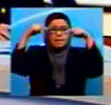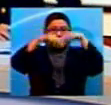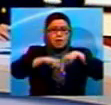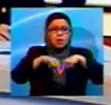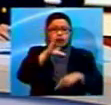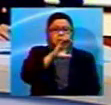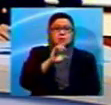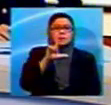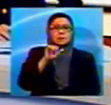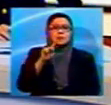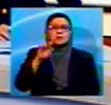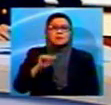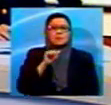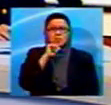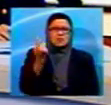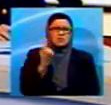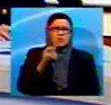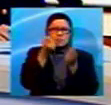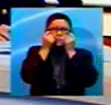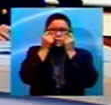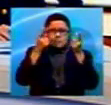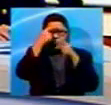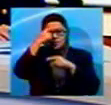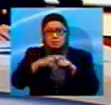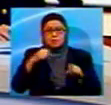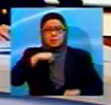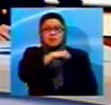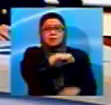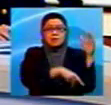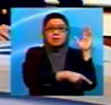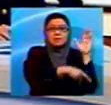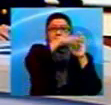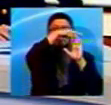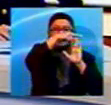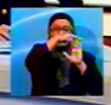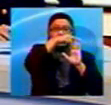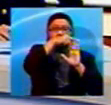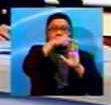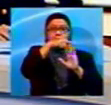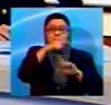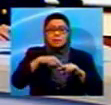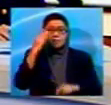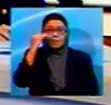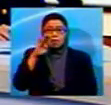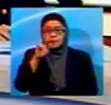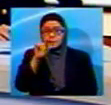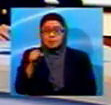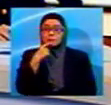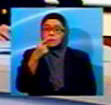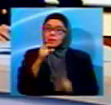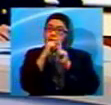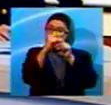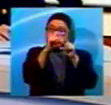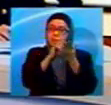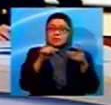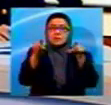bukanlah sesuatu yang memeranjatkan bagi ahli parlimen kepala batas Datuk Seri Rizal marikan Naina marikan kenyataan yb Raya itu